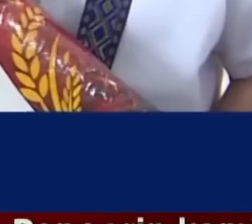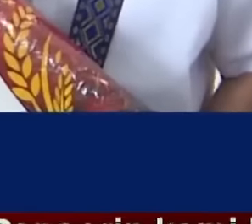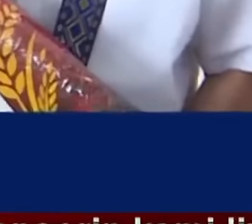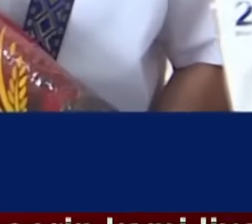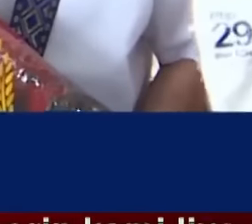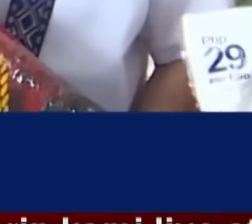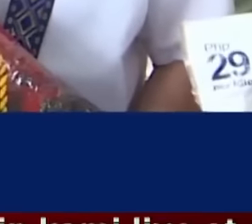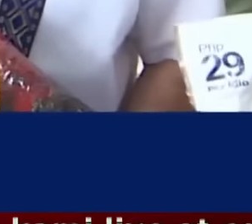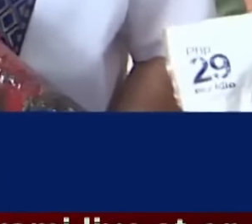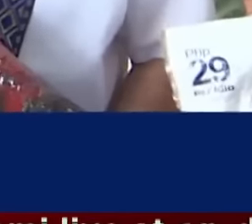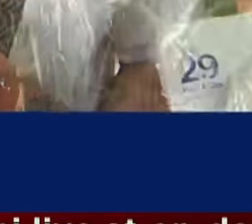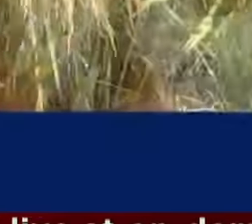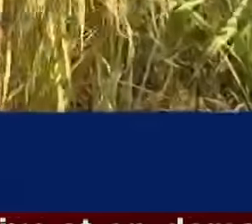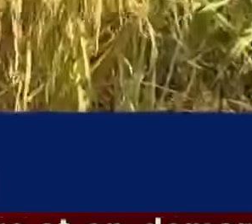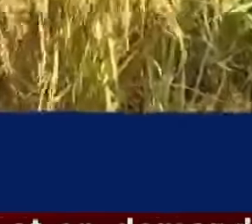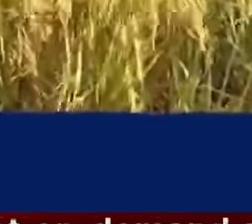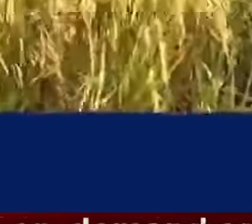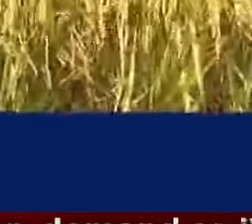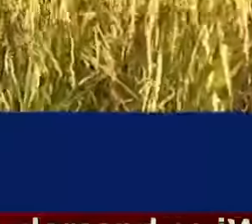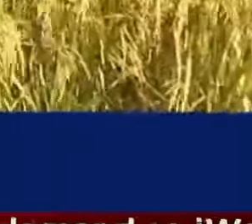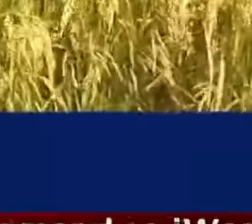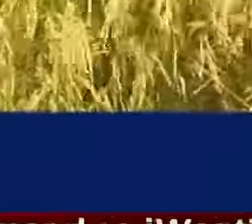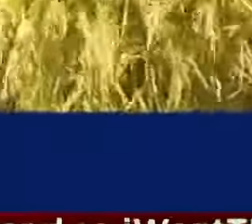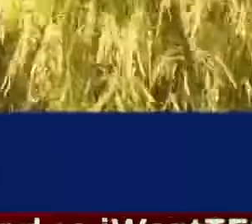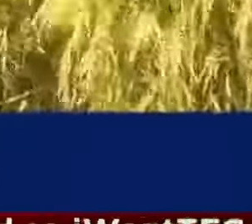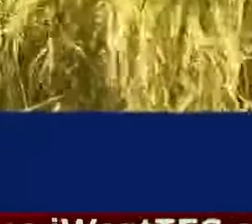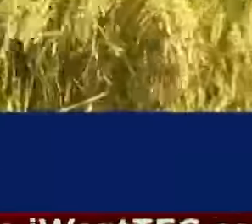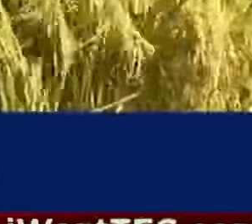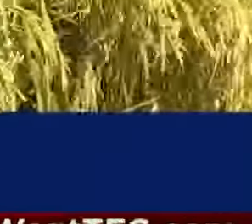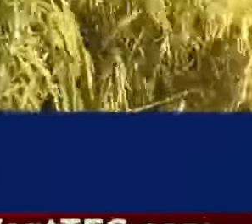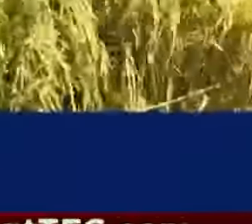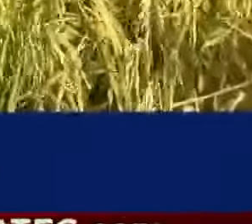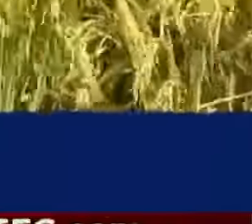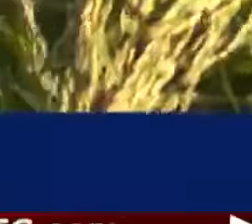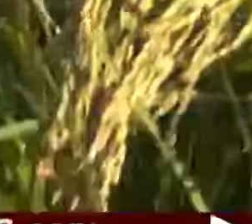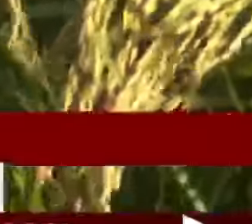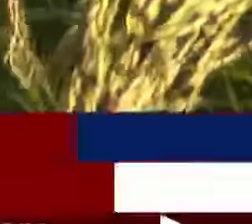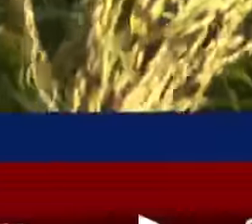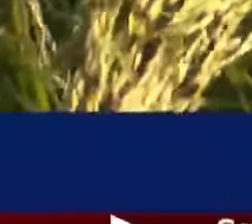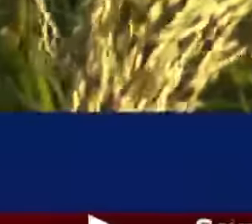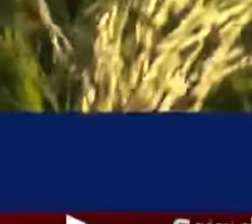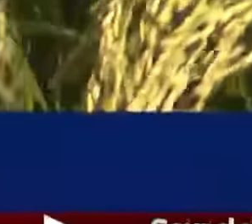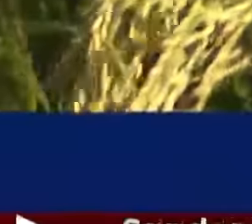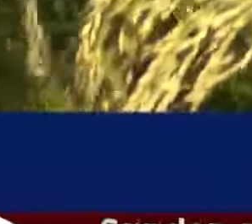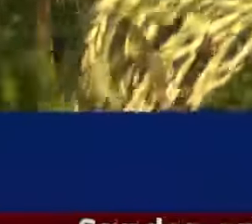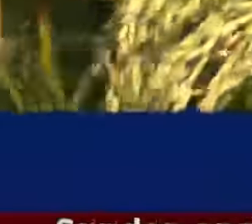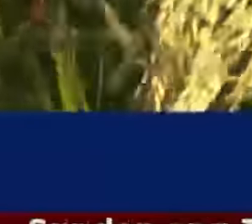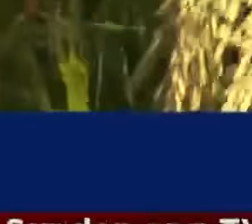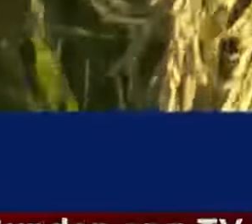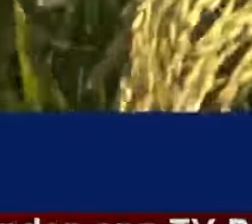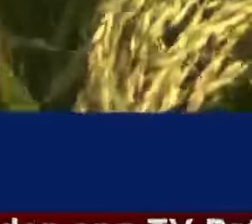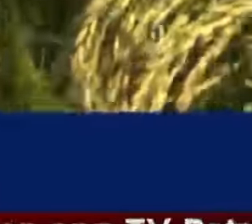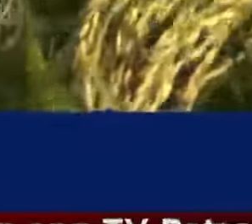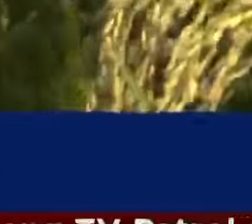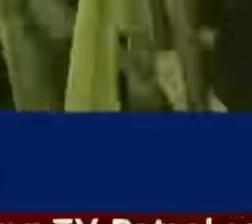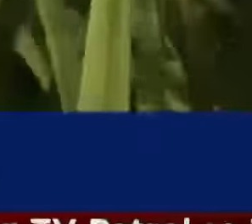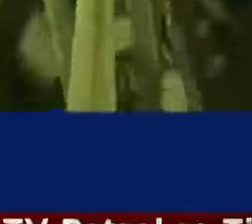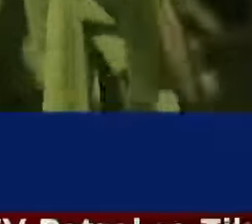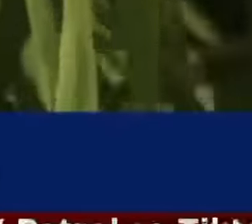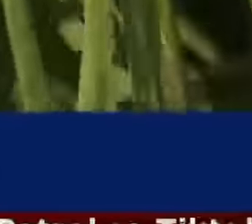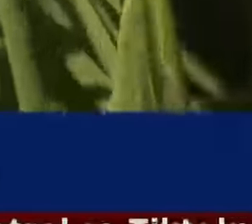mga Irrigations Association para sa contract farming. Sa ilalim ng programa, sagot na ng gobyerno ang puhunan sa farm